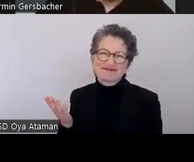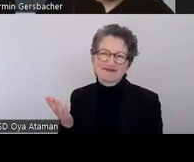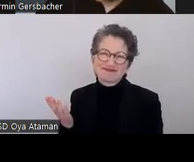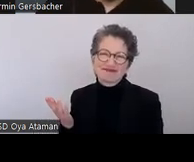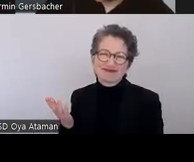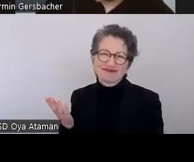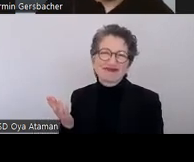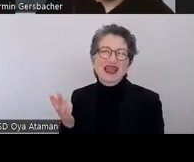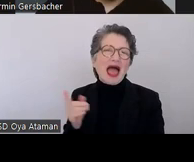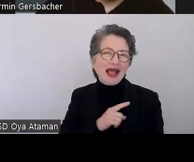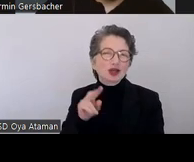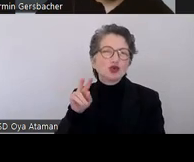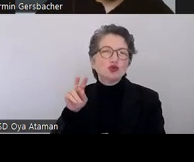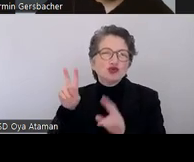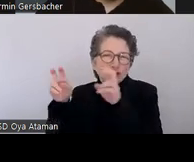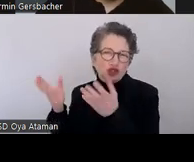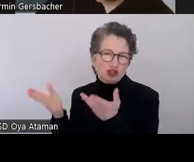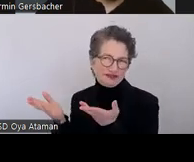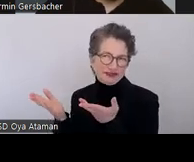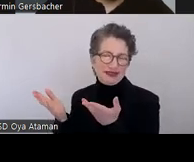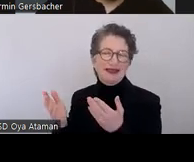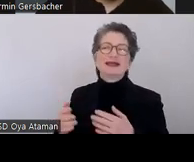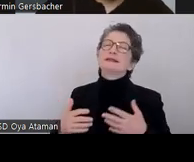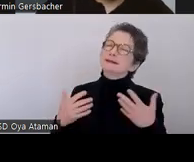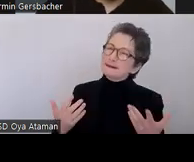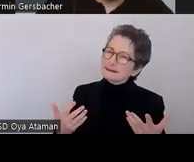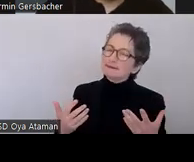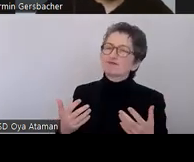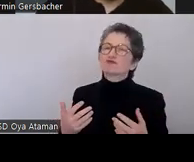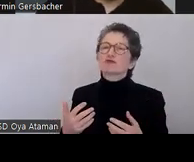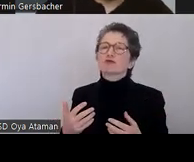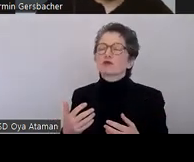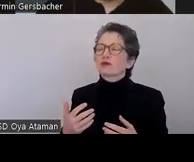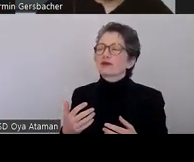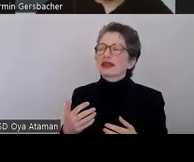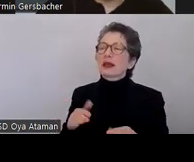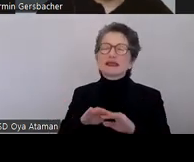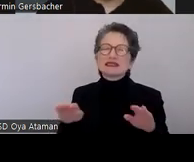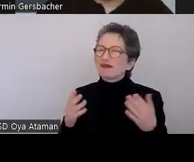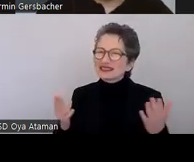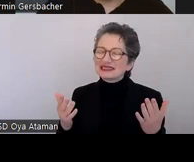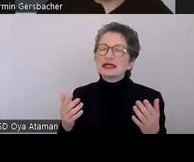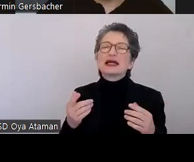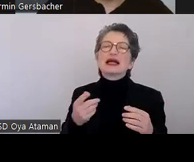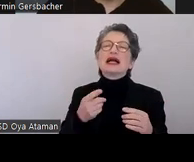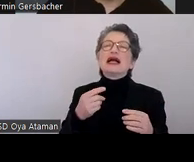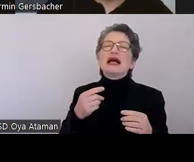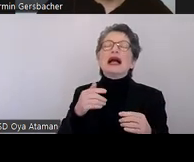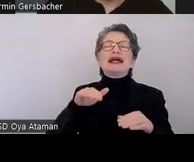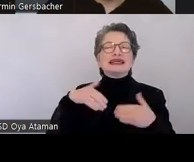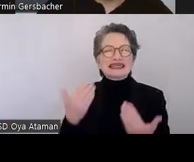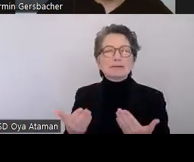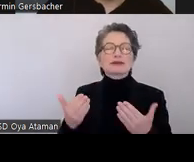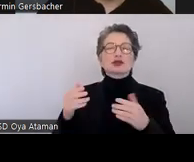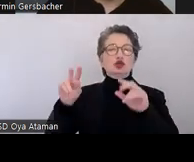Und genau, das heißt, hier vom Prinzip kann man auch wieder erkennen, wir haben irgendwelche Sachen, die sind Überschriften, die sehen auch